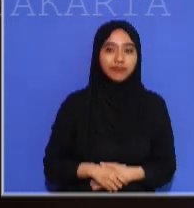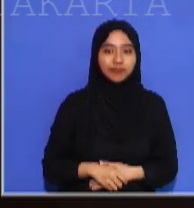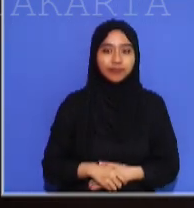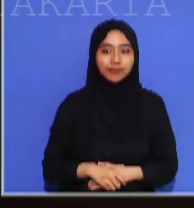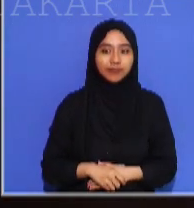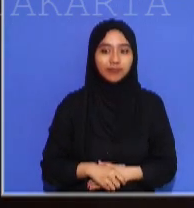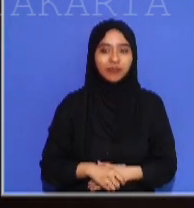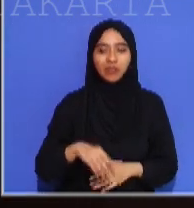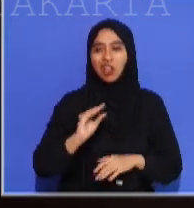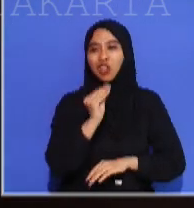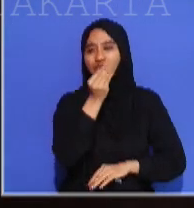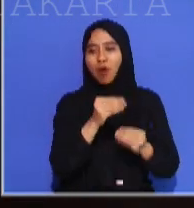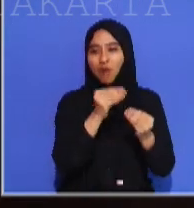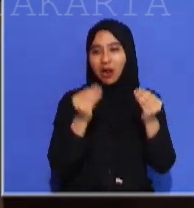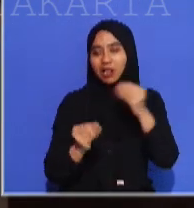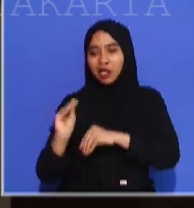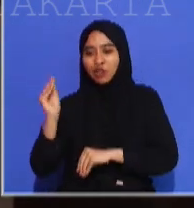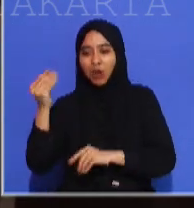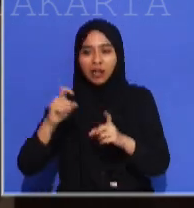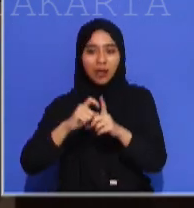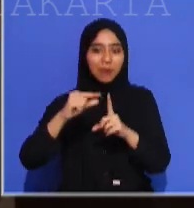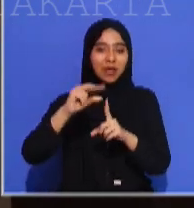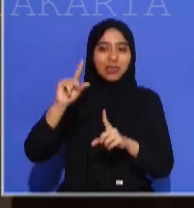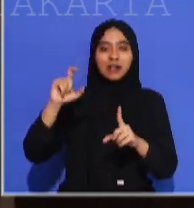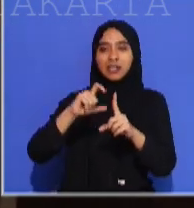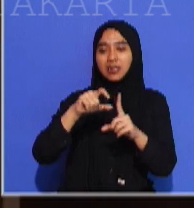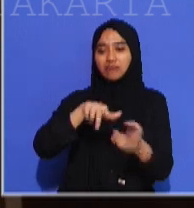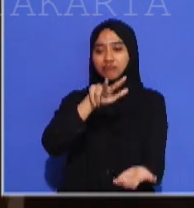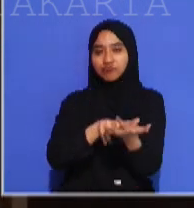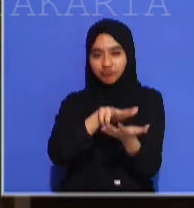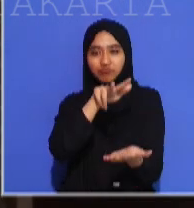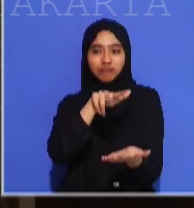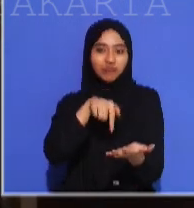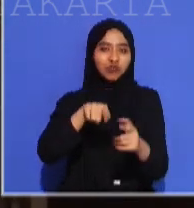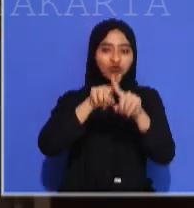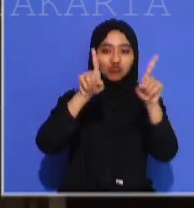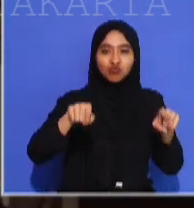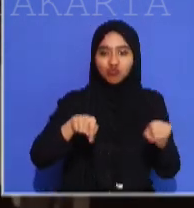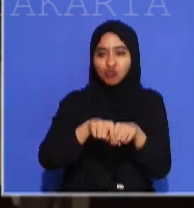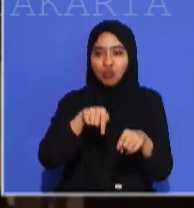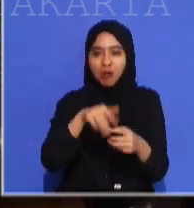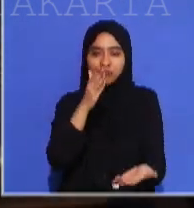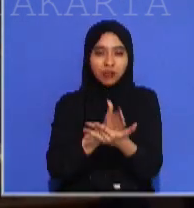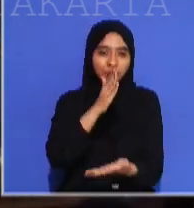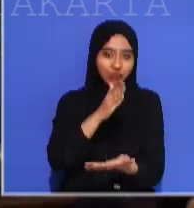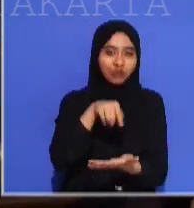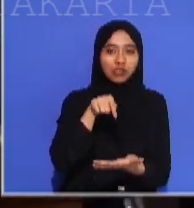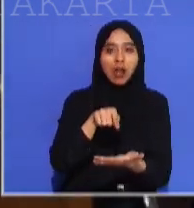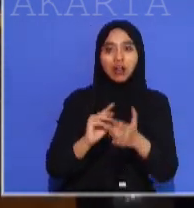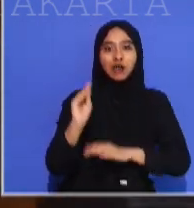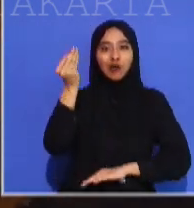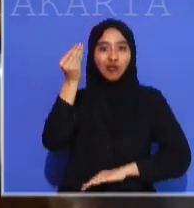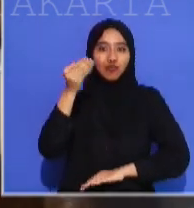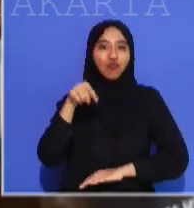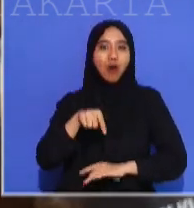Pelantikan Ketua dan Wakil Ketua DPRD DIY tersebut berdasarkan surat keputusan DPRD DIY tentang peresmian pengangkatan pimpinan DPRD DIY